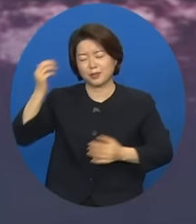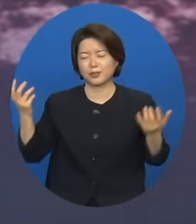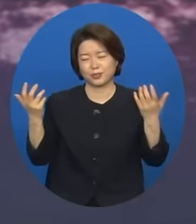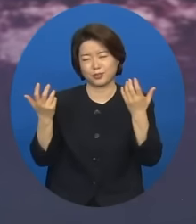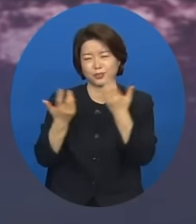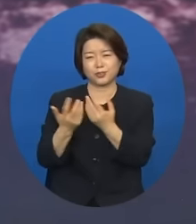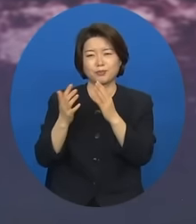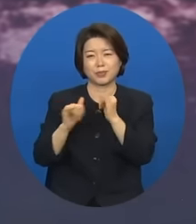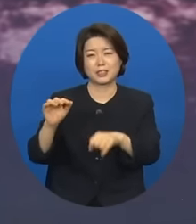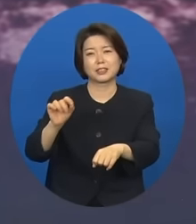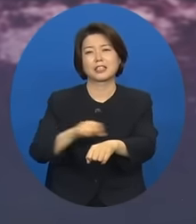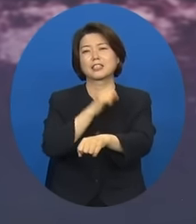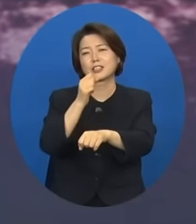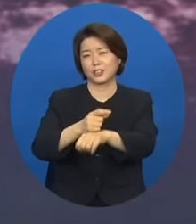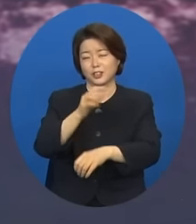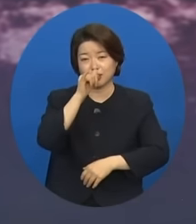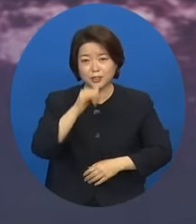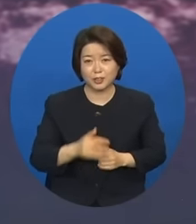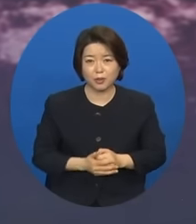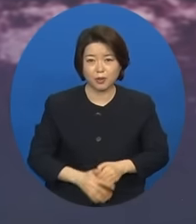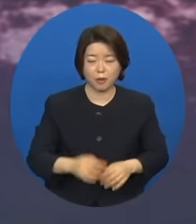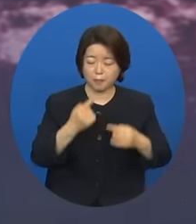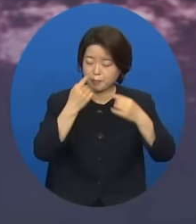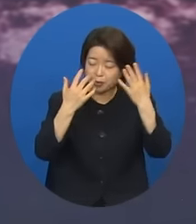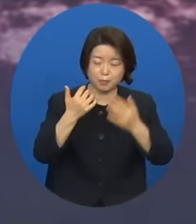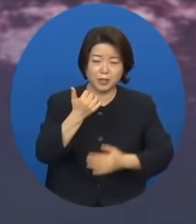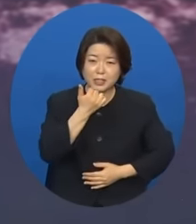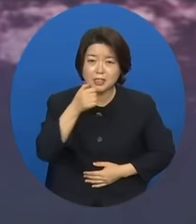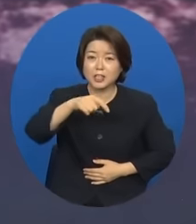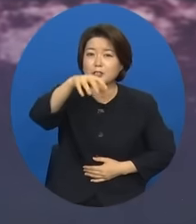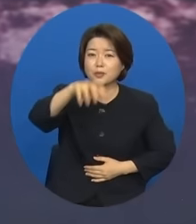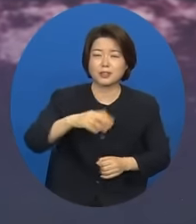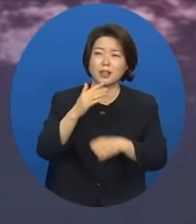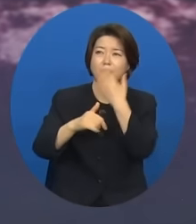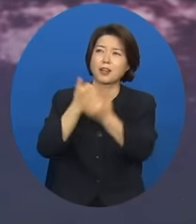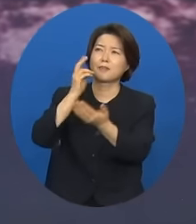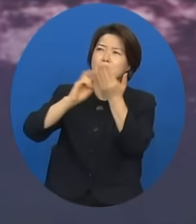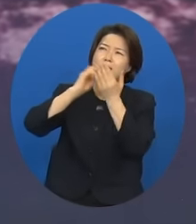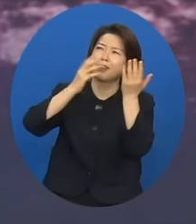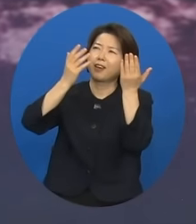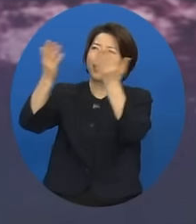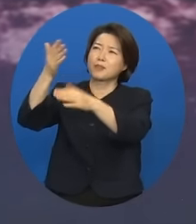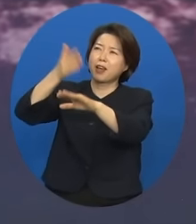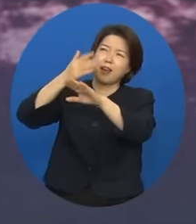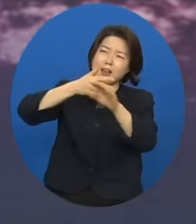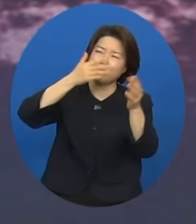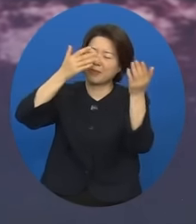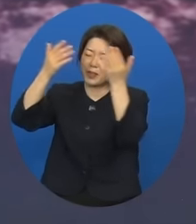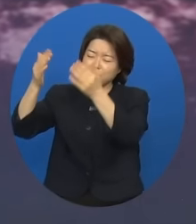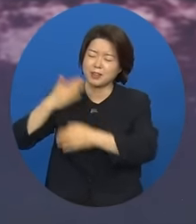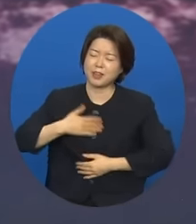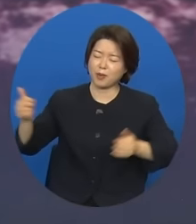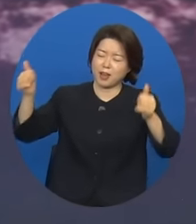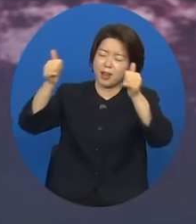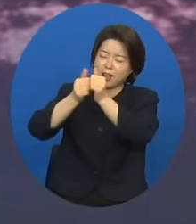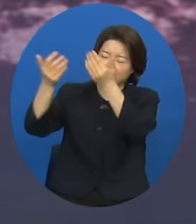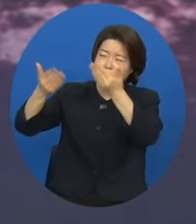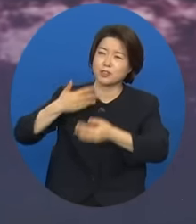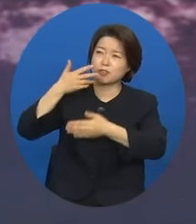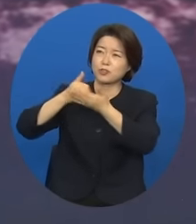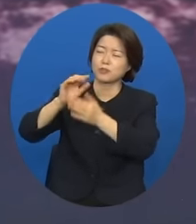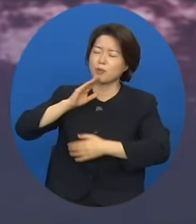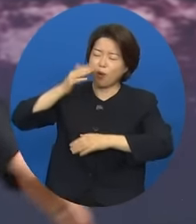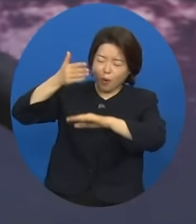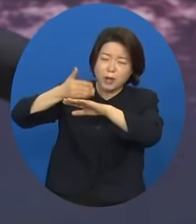특징이라는 거예요 분명히 이삭이요 그 자리에서 하나님 찬양합니다 감사합니다 나와 함께하신 주님 너무나